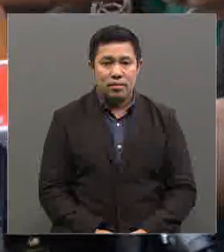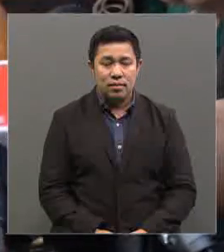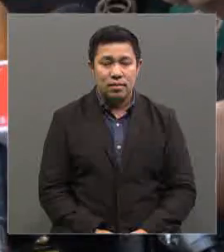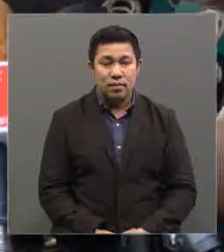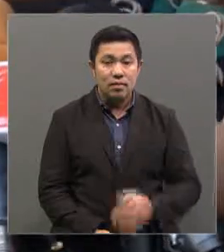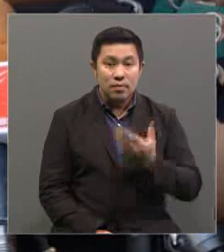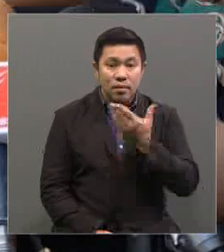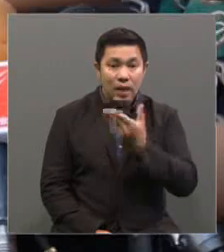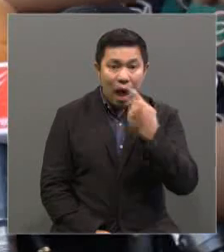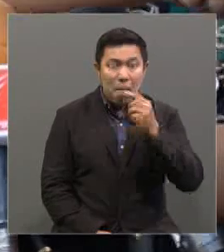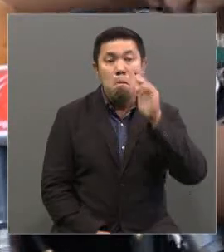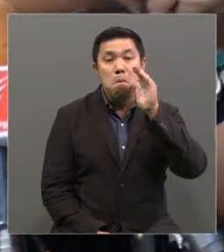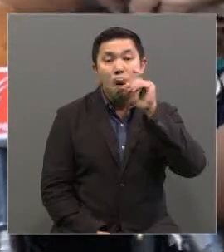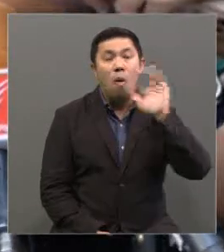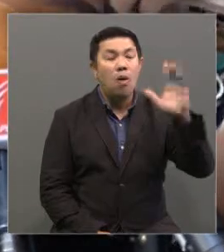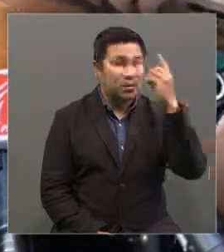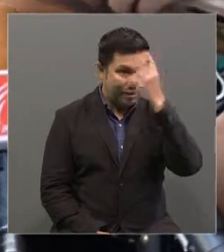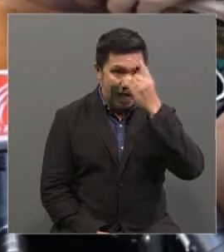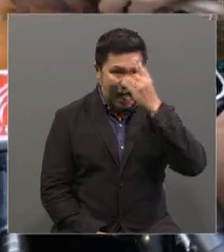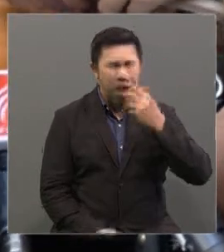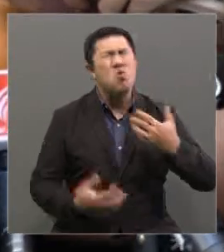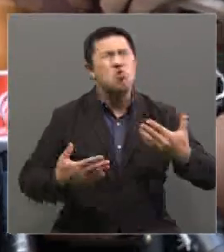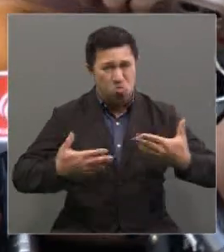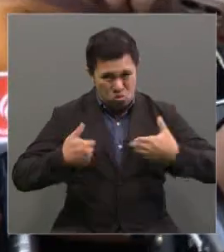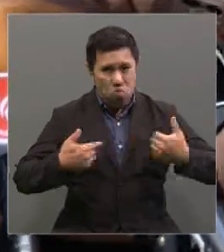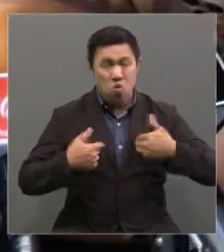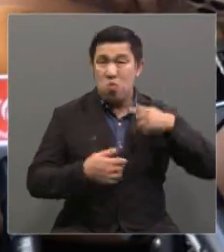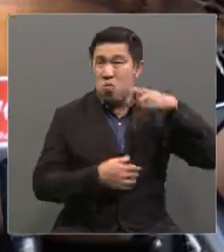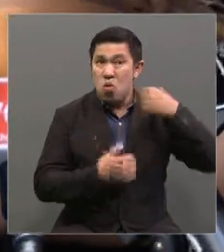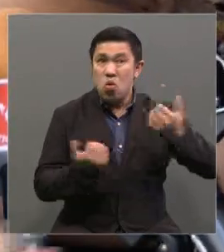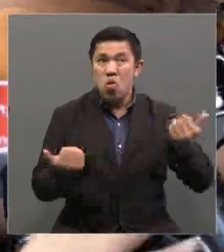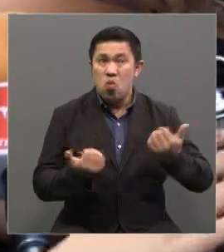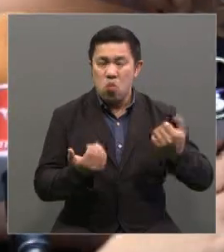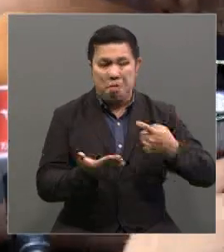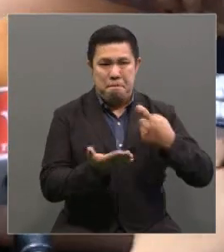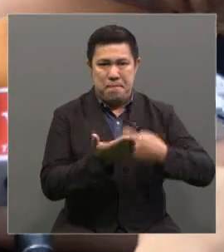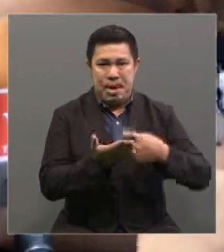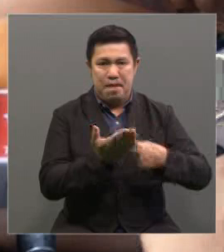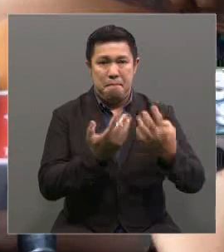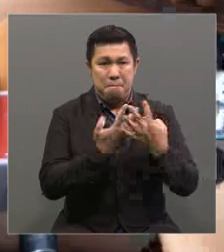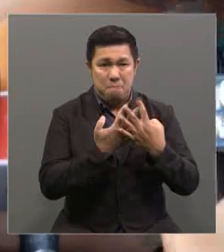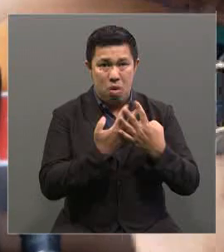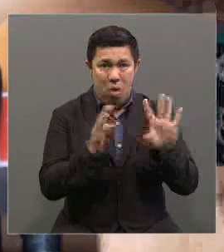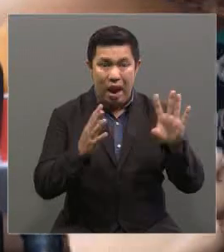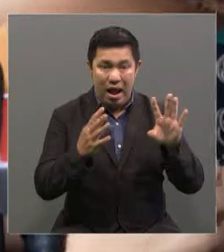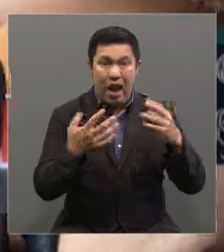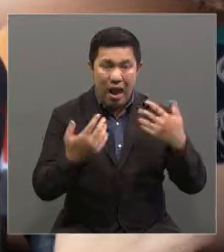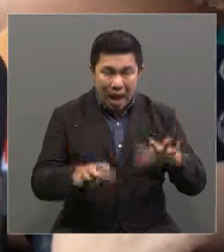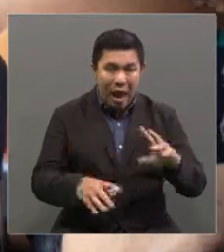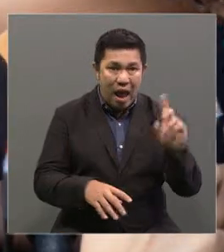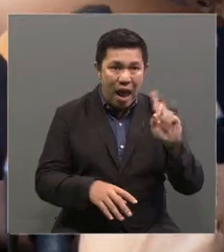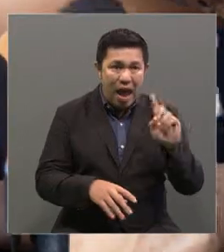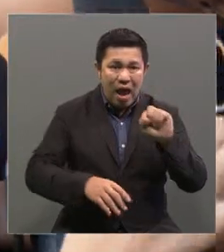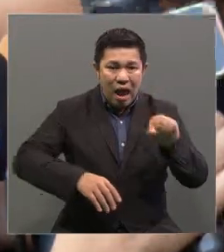ๆส่วนท่านนี้คือคุณพ่อของคุณใบเตยนะครับก็บอกว่าดีใจที่ลูกสาวได้รับการประกันตัวคือพูดมาเนี่ย